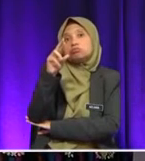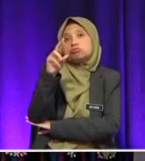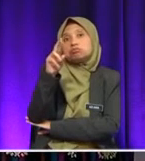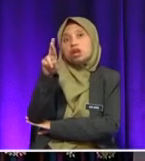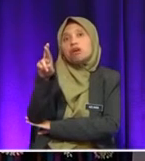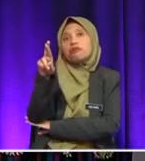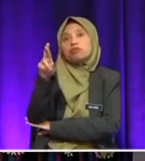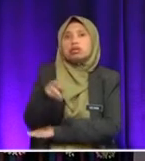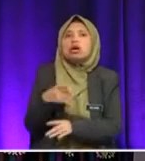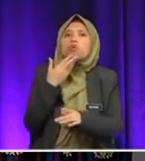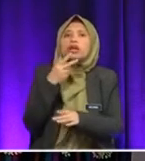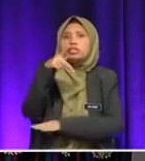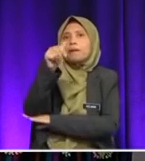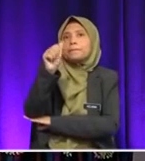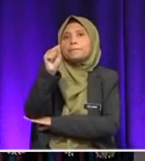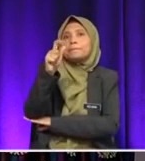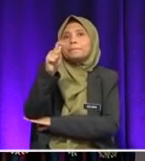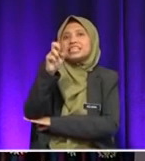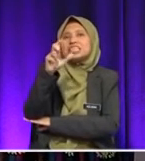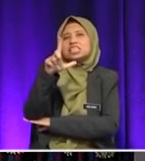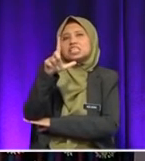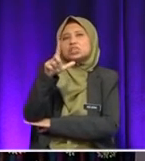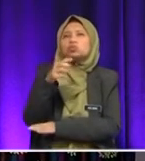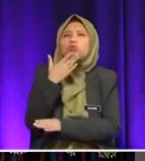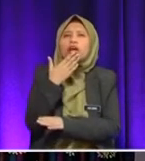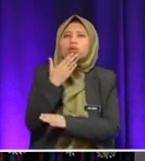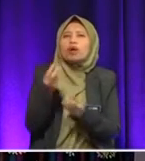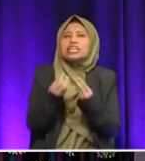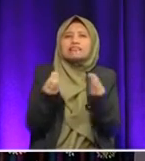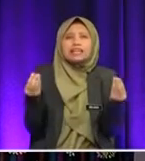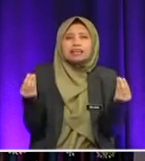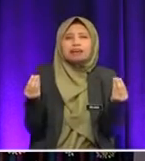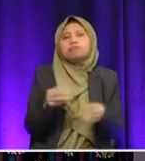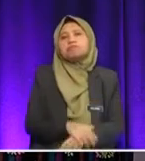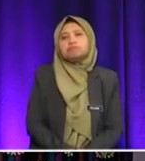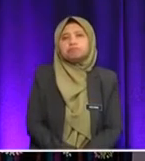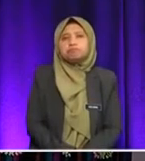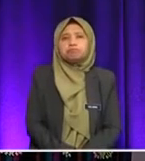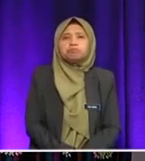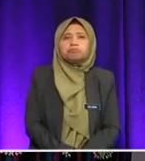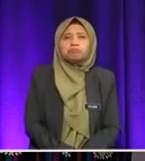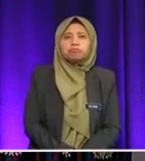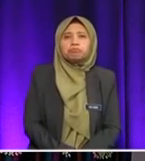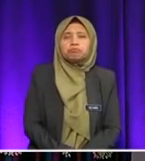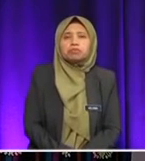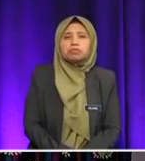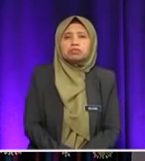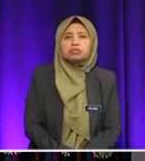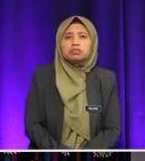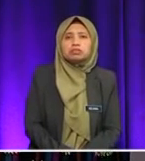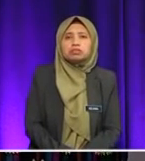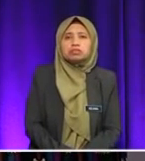oke one paste paint teknik ke dan juga Wardah facial features nya